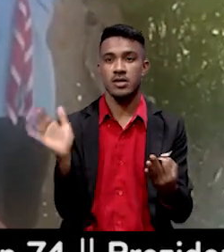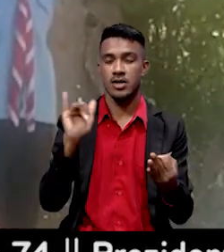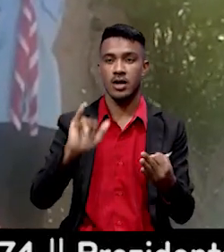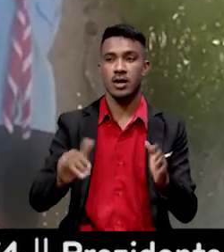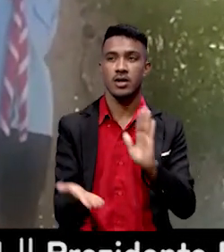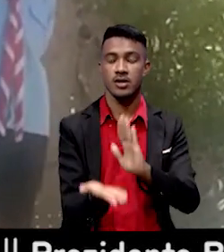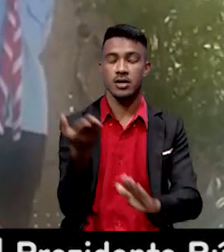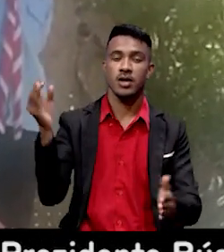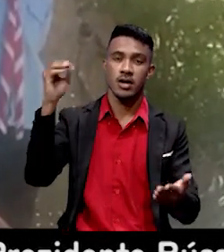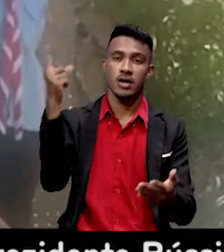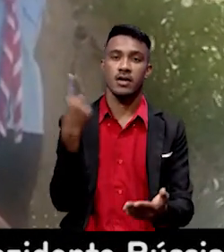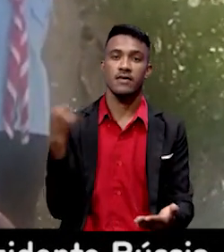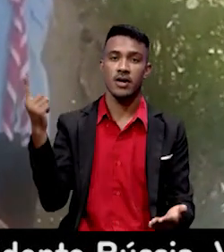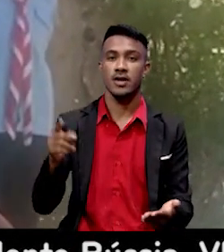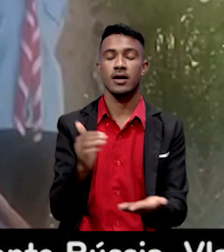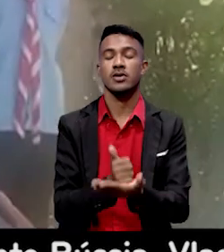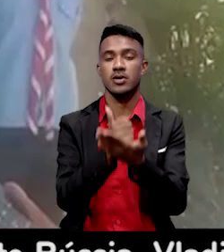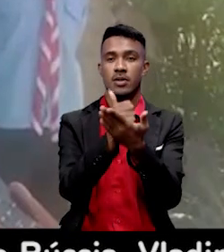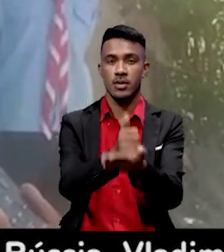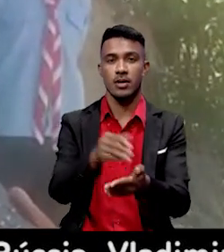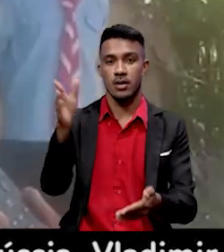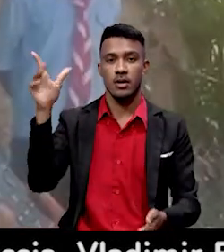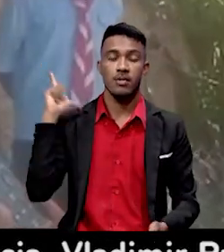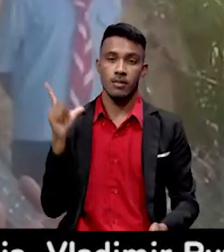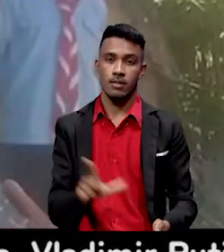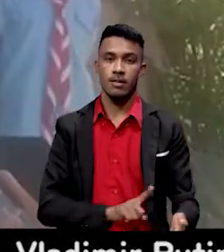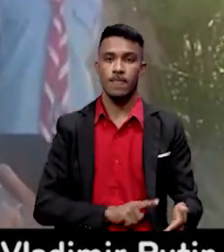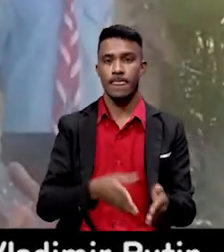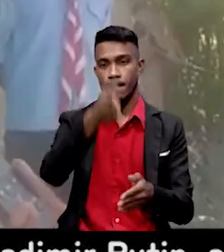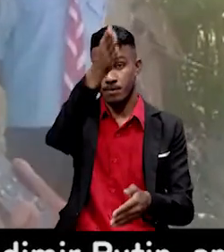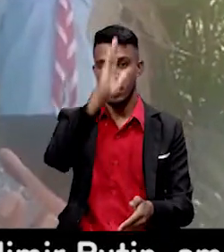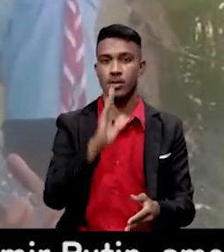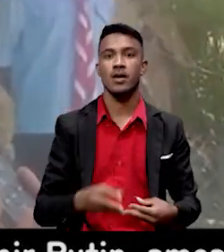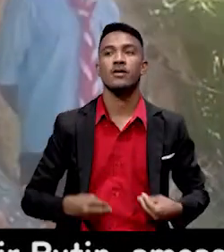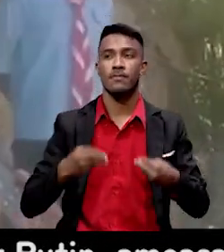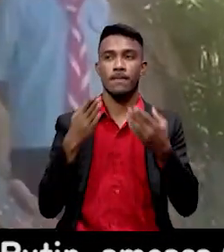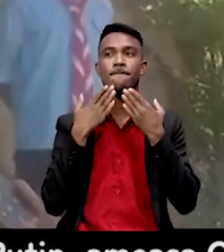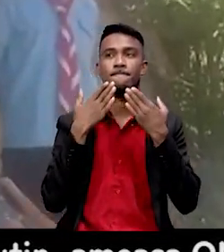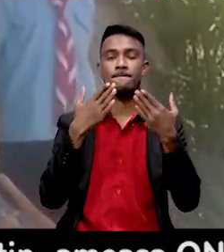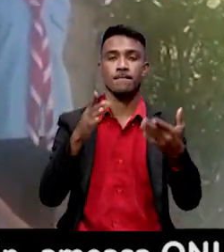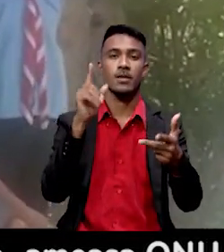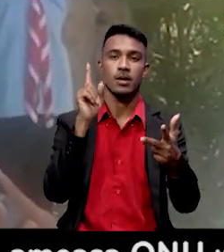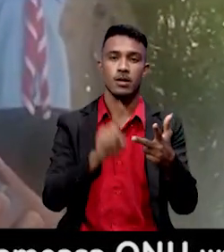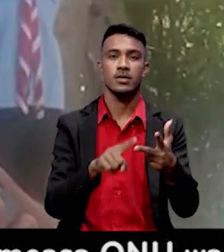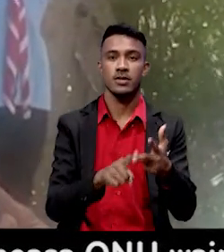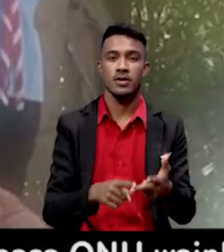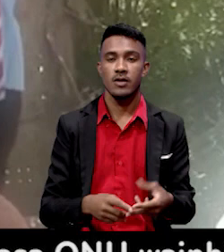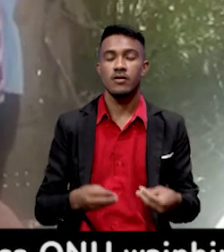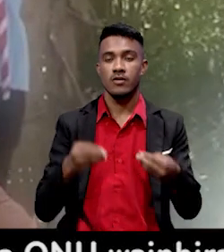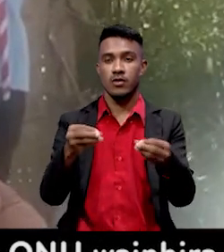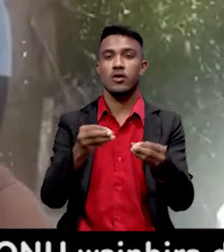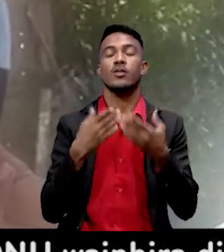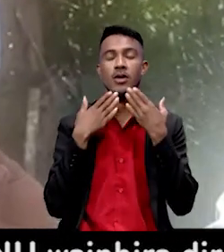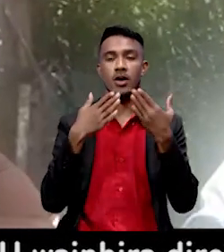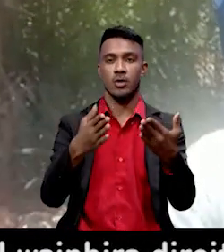dapat sendiri dan romo sila kereta pun terkait. Adres sila tersiru agar adres sila terang tidak waktu cuma lainnya tapi